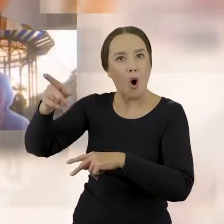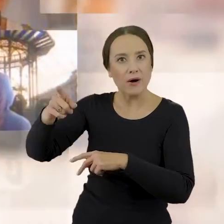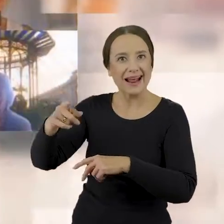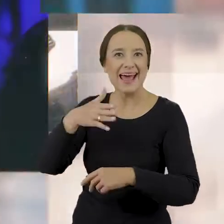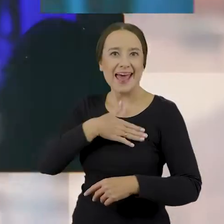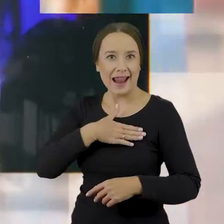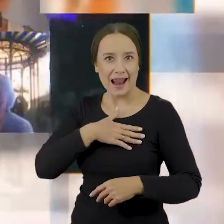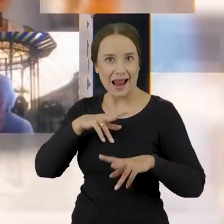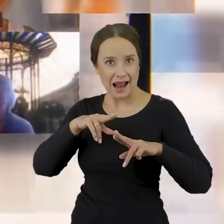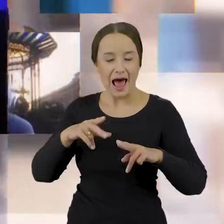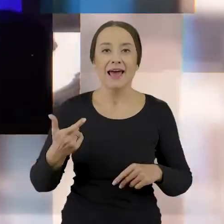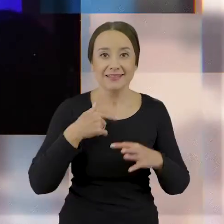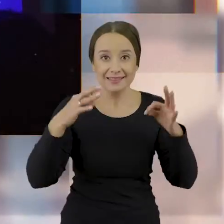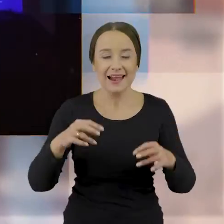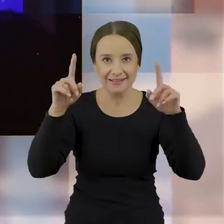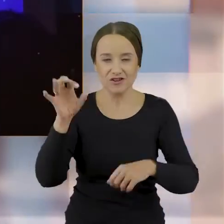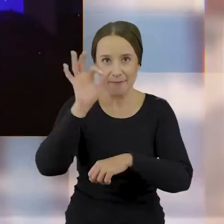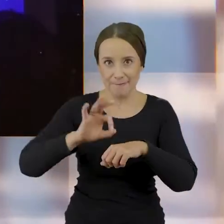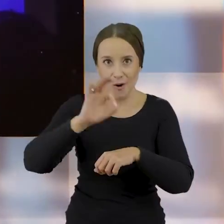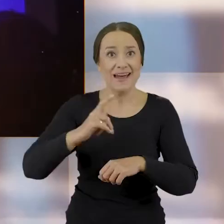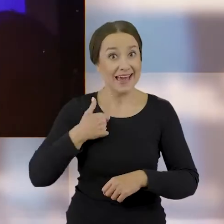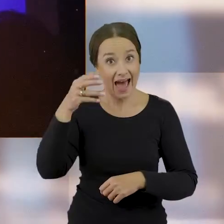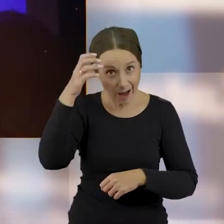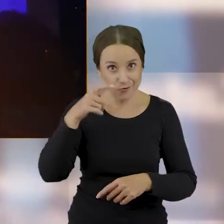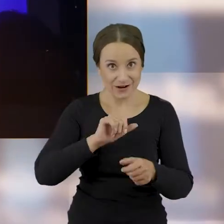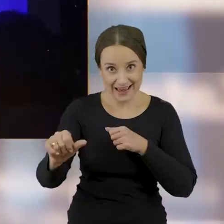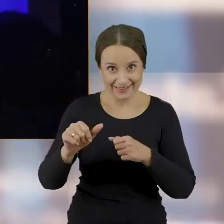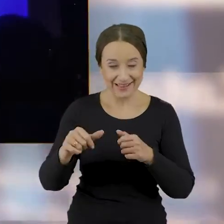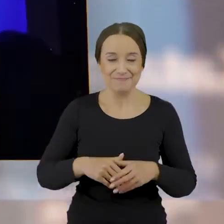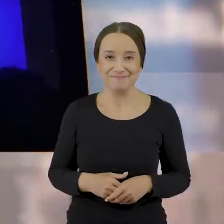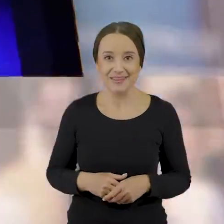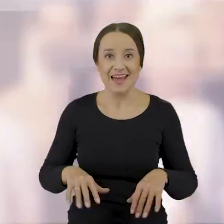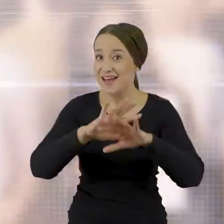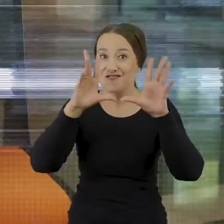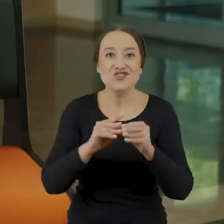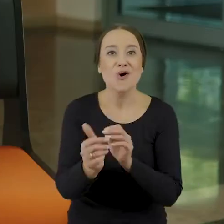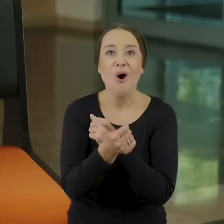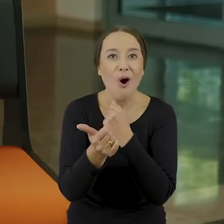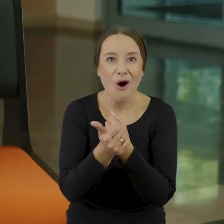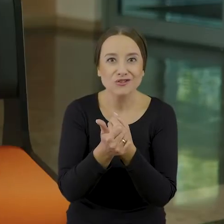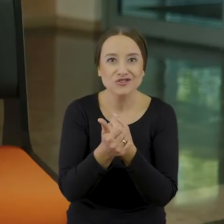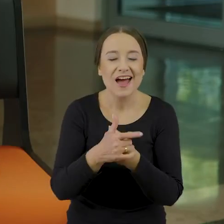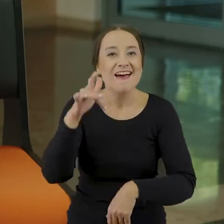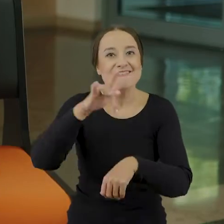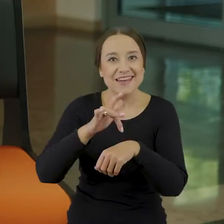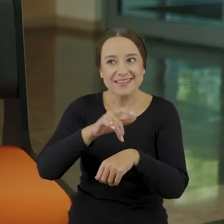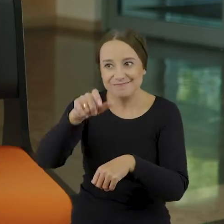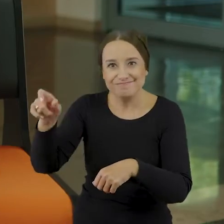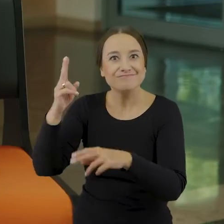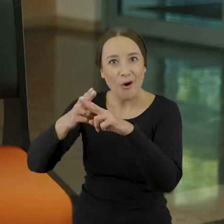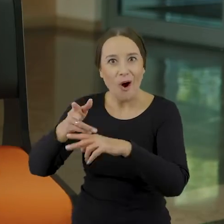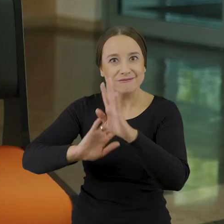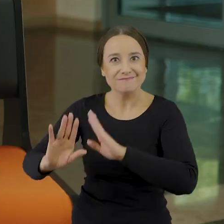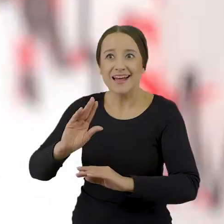raka piersi teraz też zaczynam taki projekt którym jestem autorem takiego badania wszystko chodzi o to żeby wyniki leczenia naszych